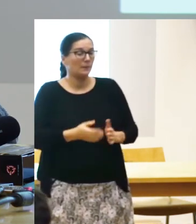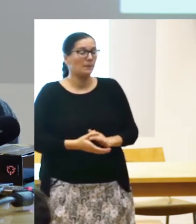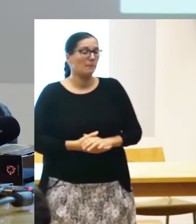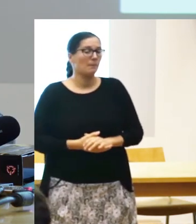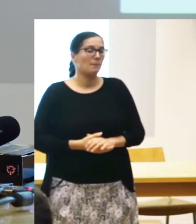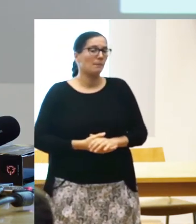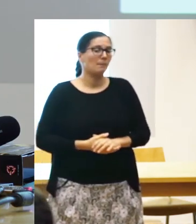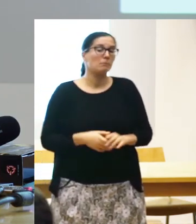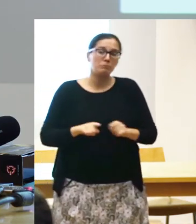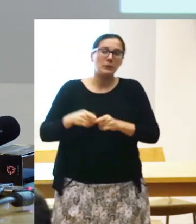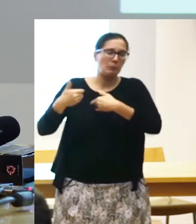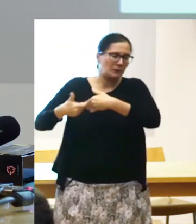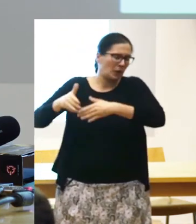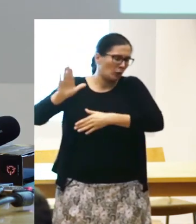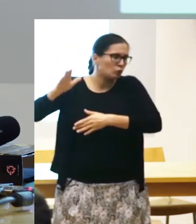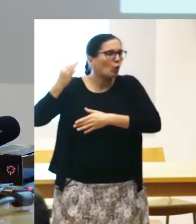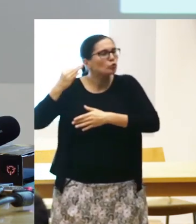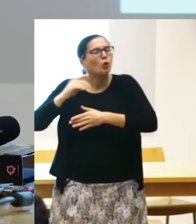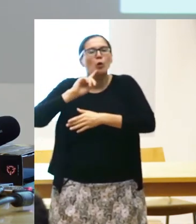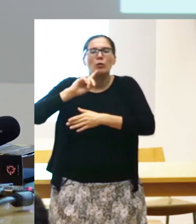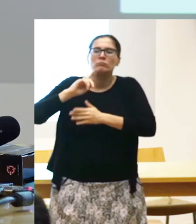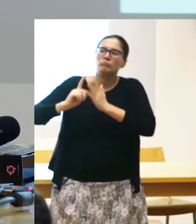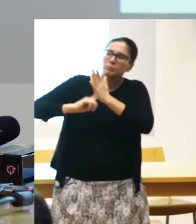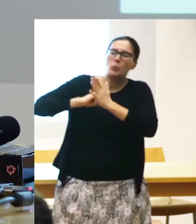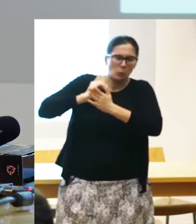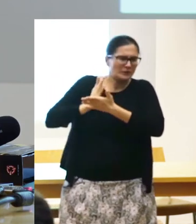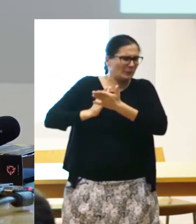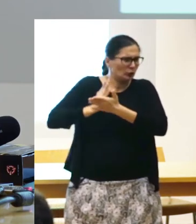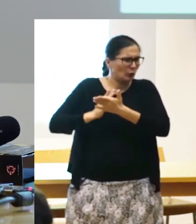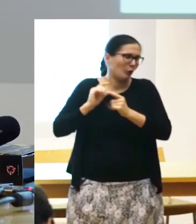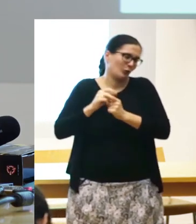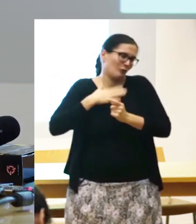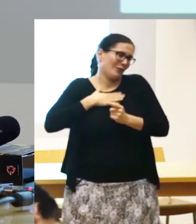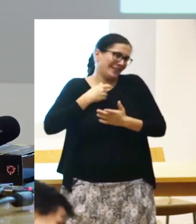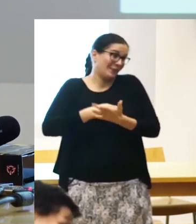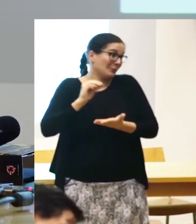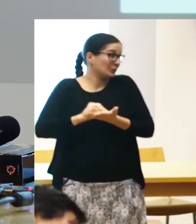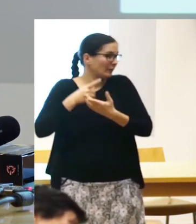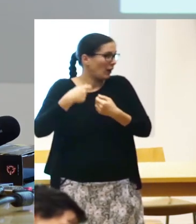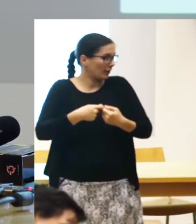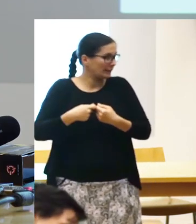v rámci města, a který prostě nemůžeme